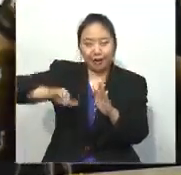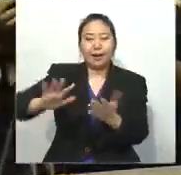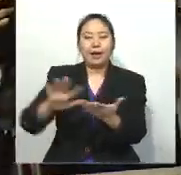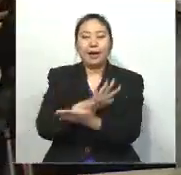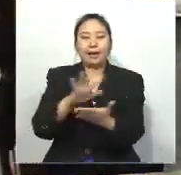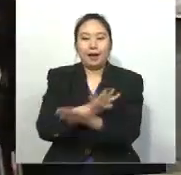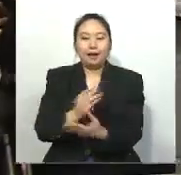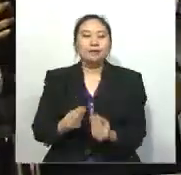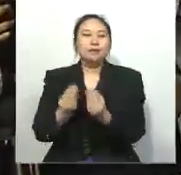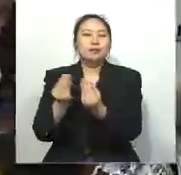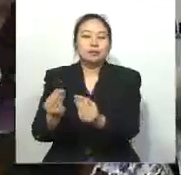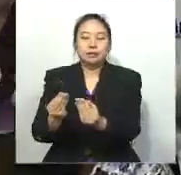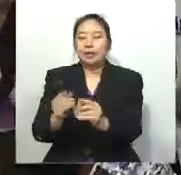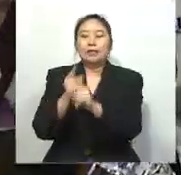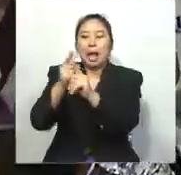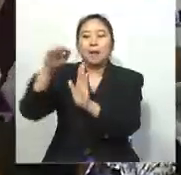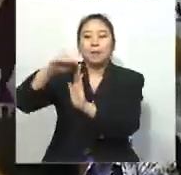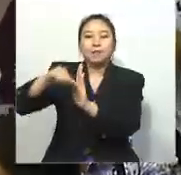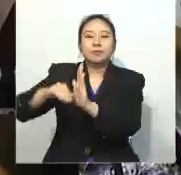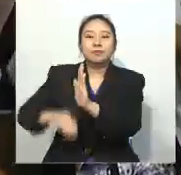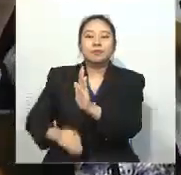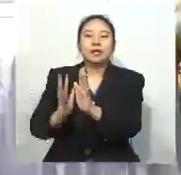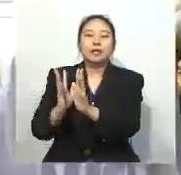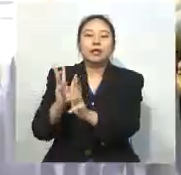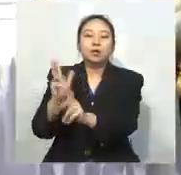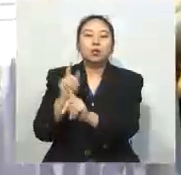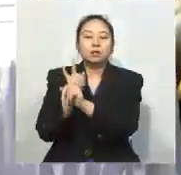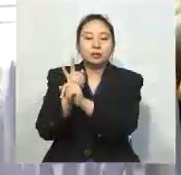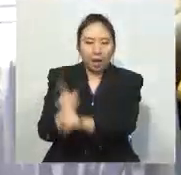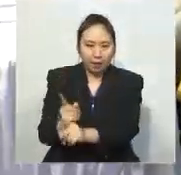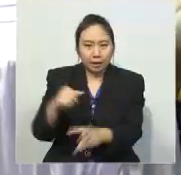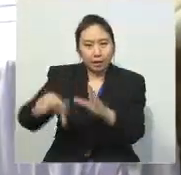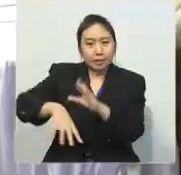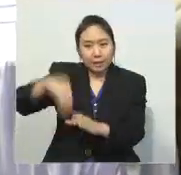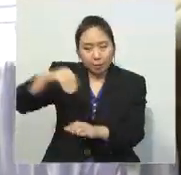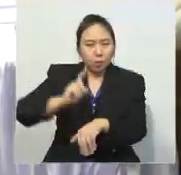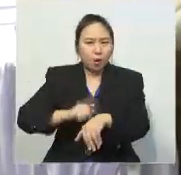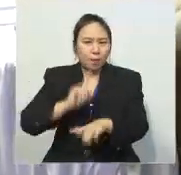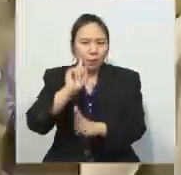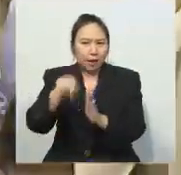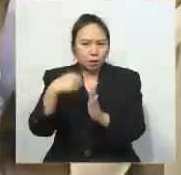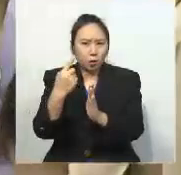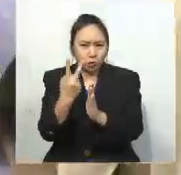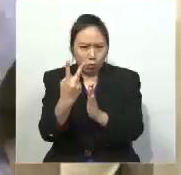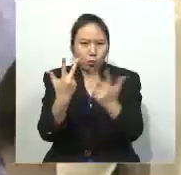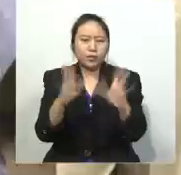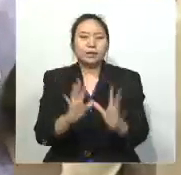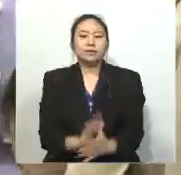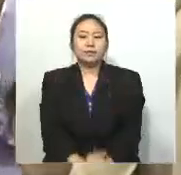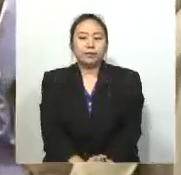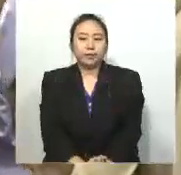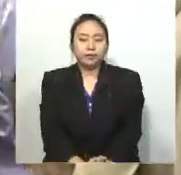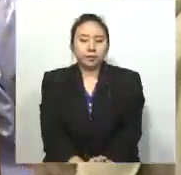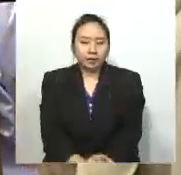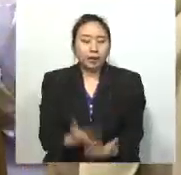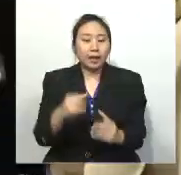เอกสารการสมัครได้ตามลำดับโดยกระบวนการจับสลากหมายเลขผู้สมัครใช้เวลาราว2ชั่วโมงจึงแล้วเสร็จโดยในระ